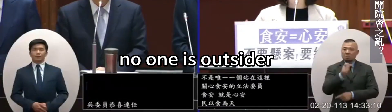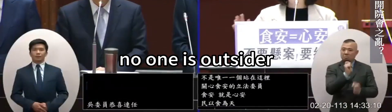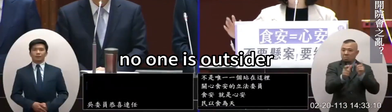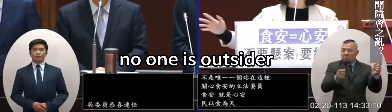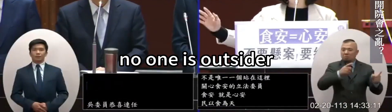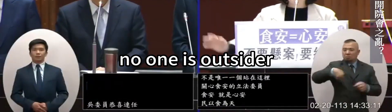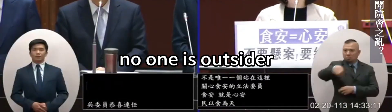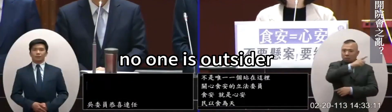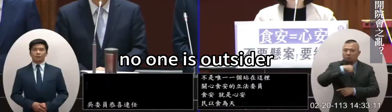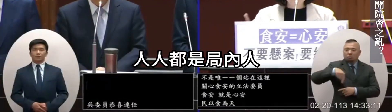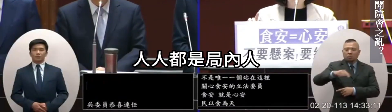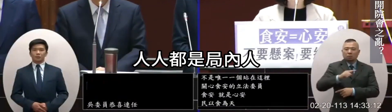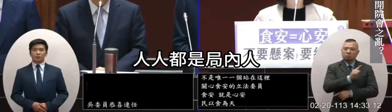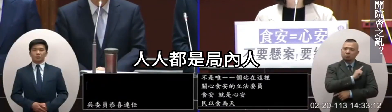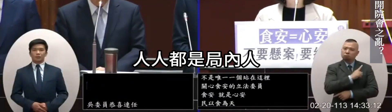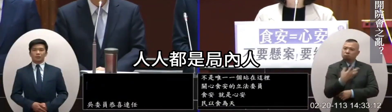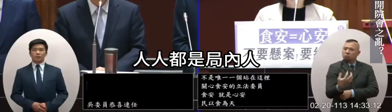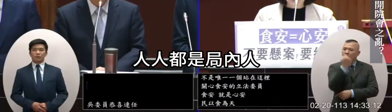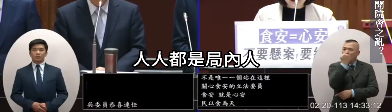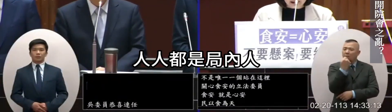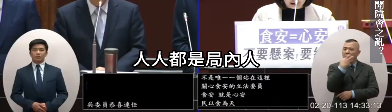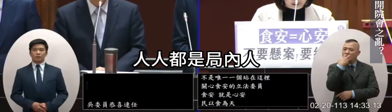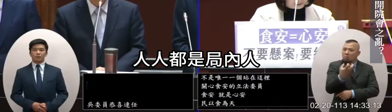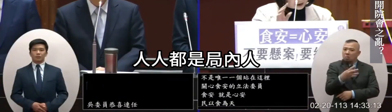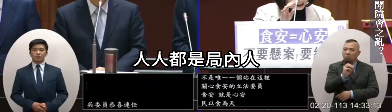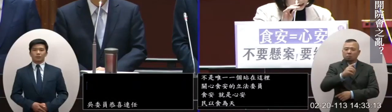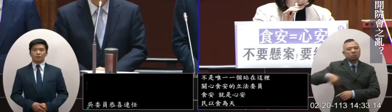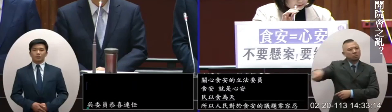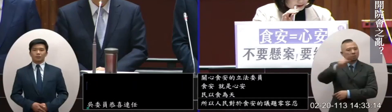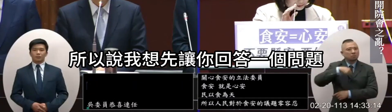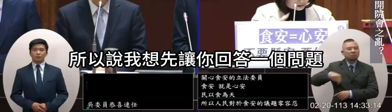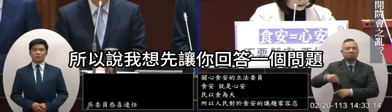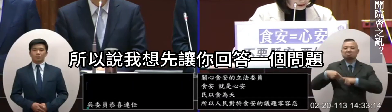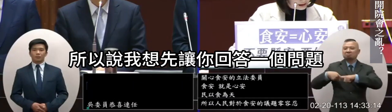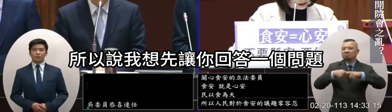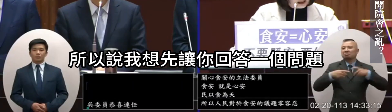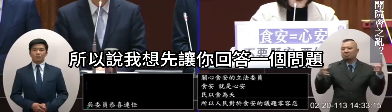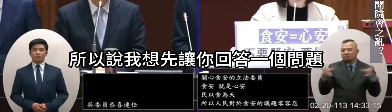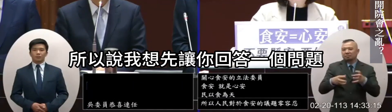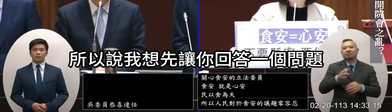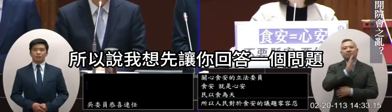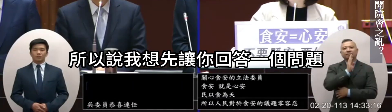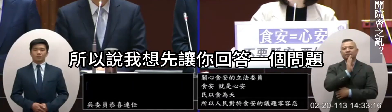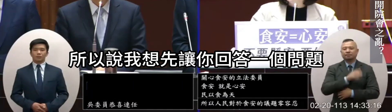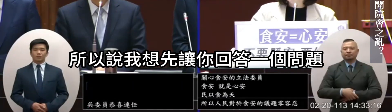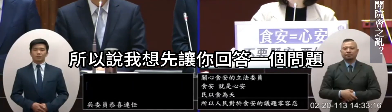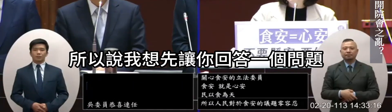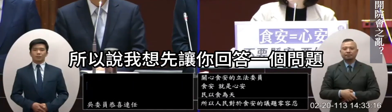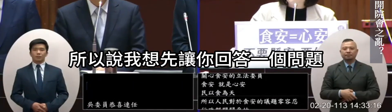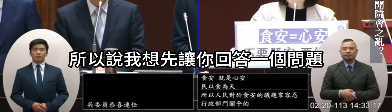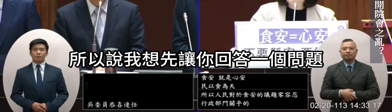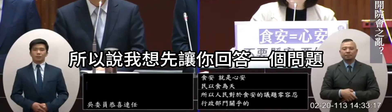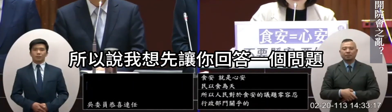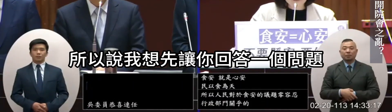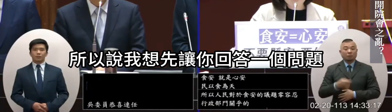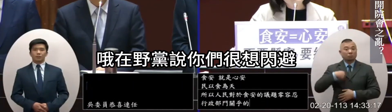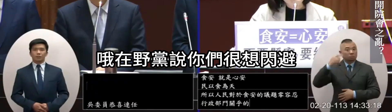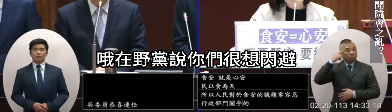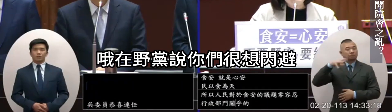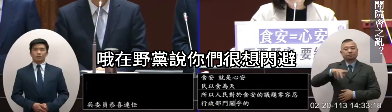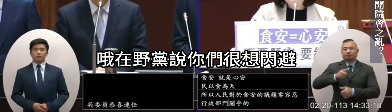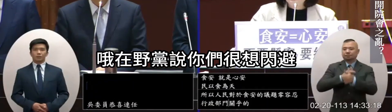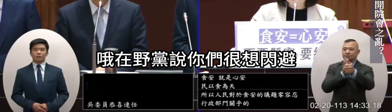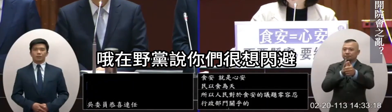No one is outsider， 人人都是局内人。所以说，我想先让您回答一个问题